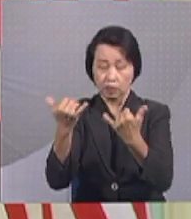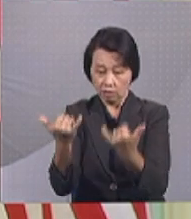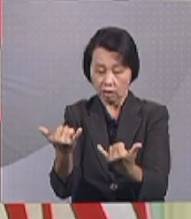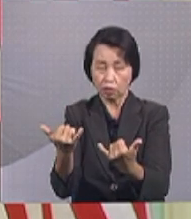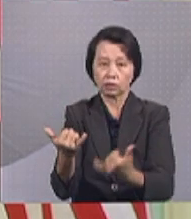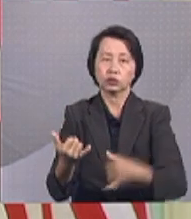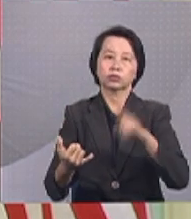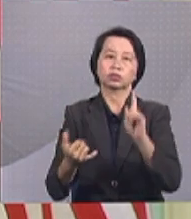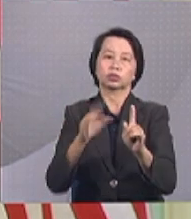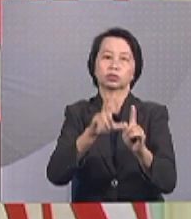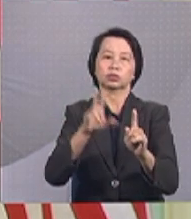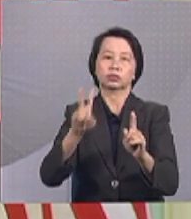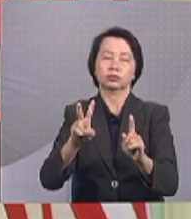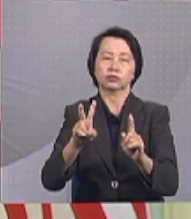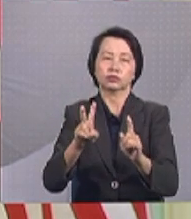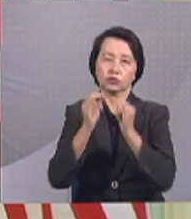ini